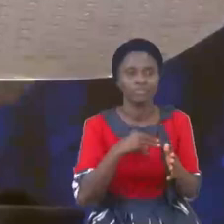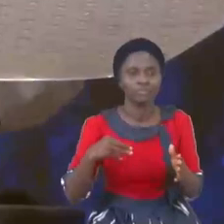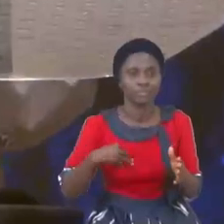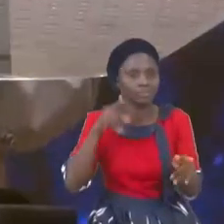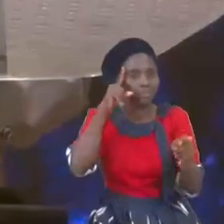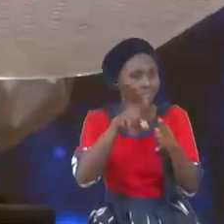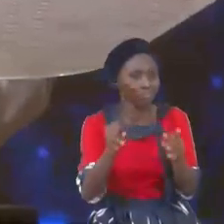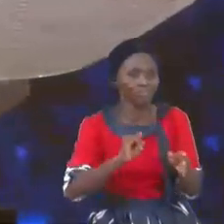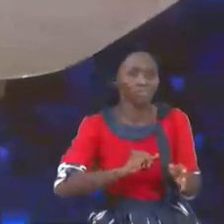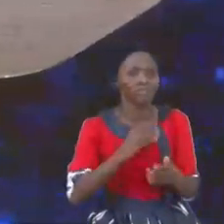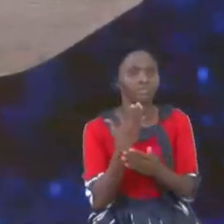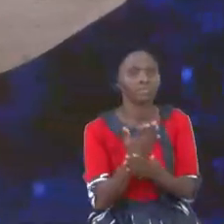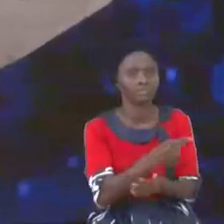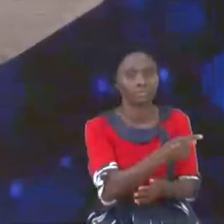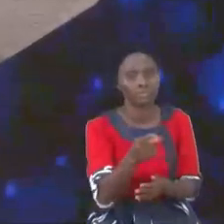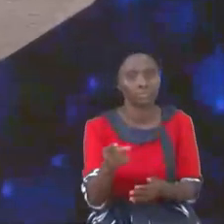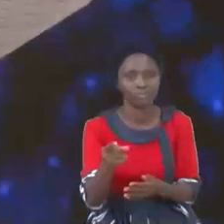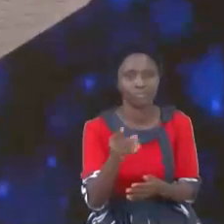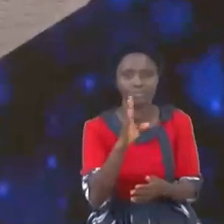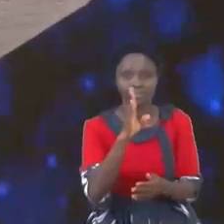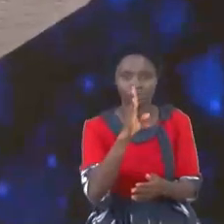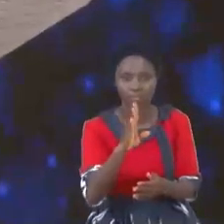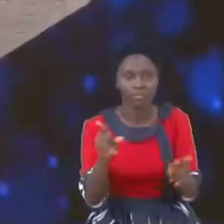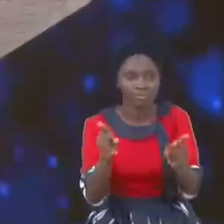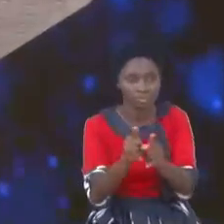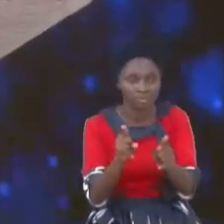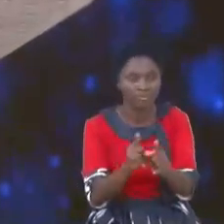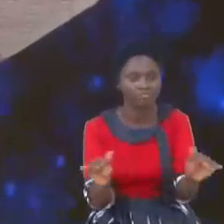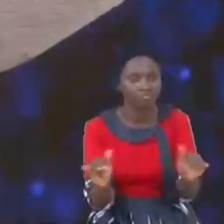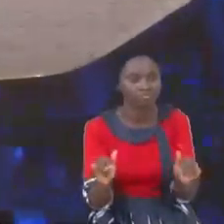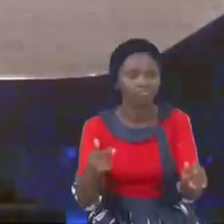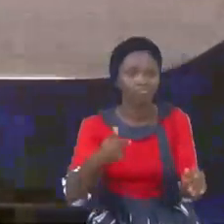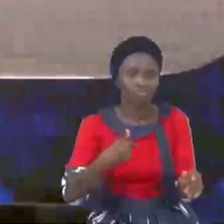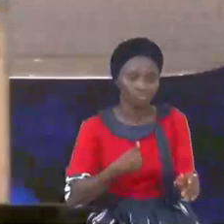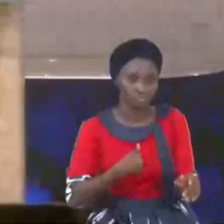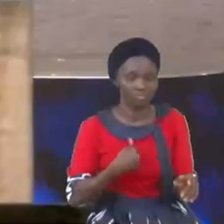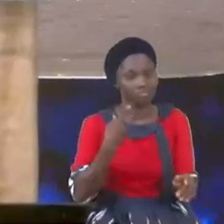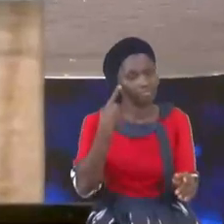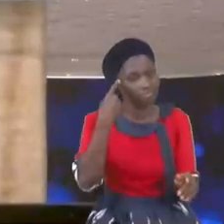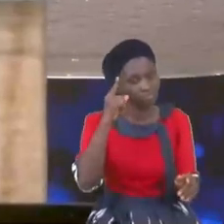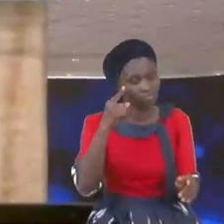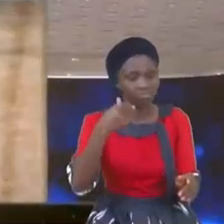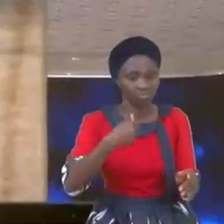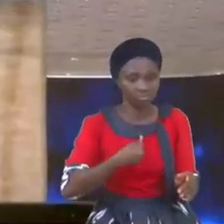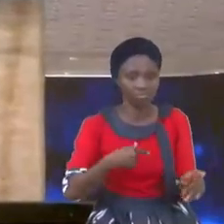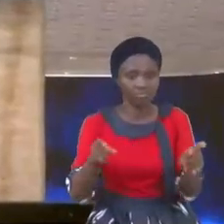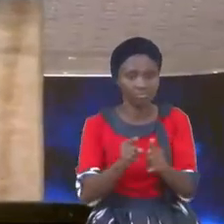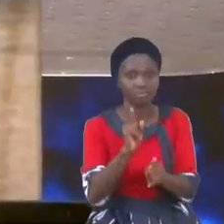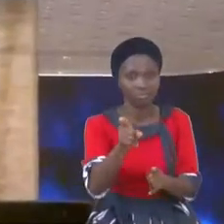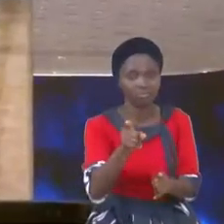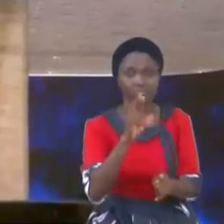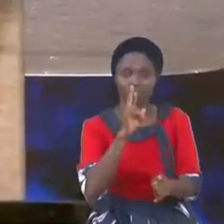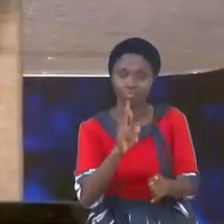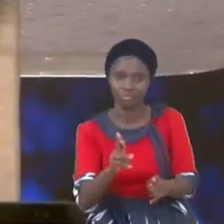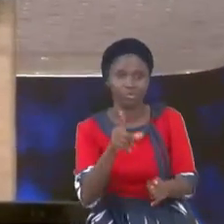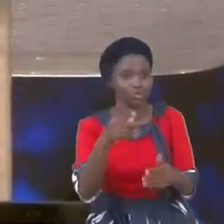Soyez comme moi, car moi aussi je suis comme vous. Frères, je vous en